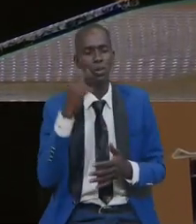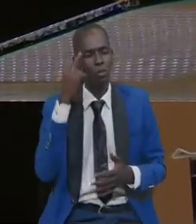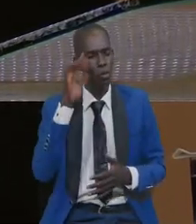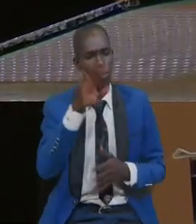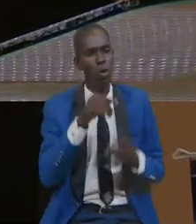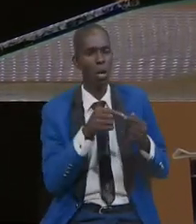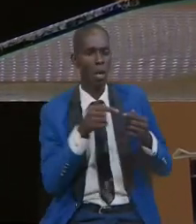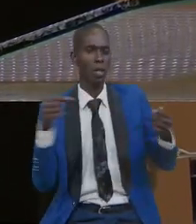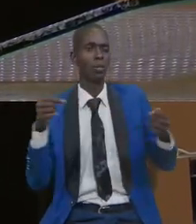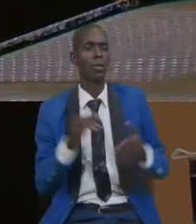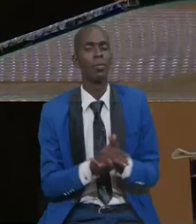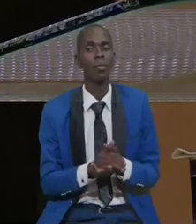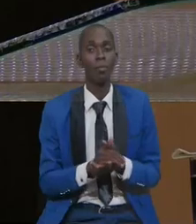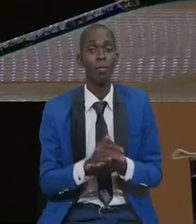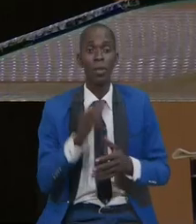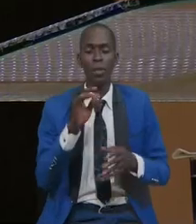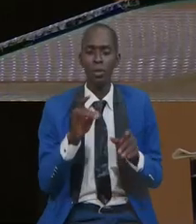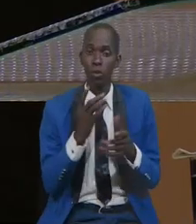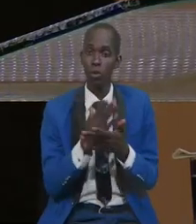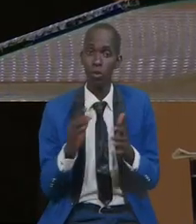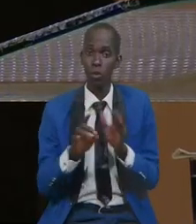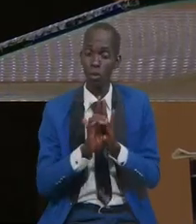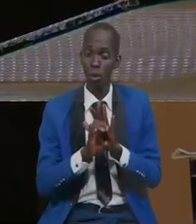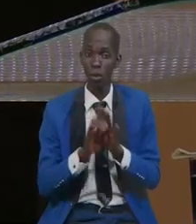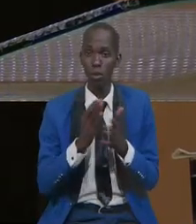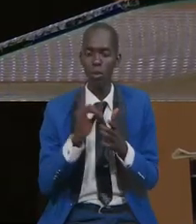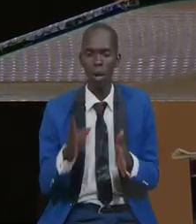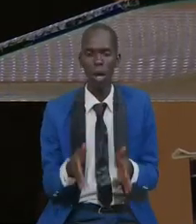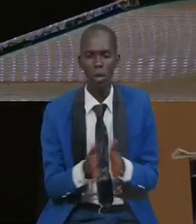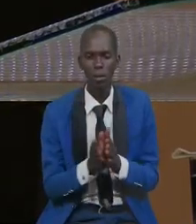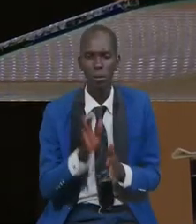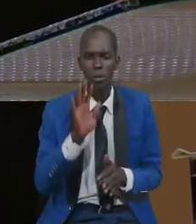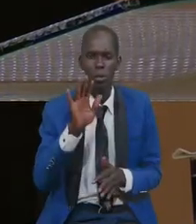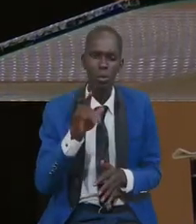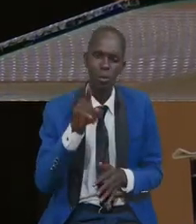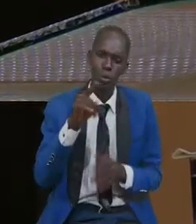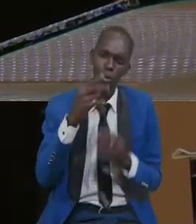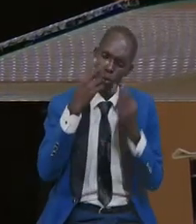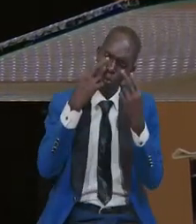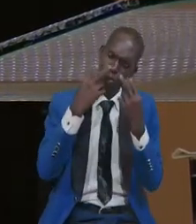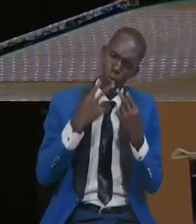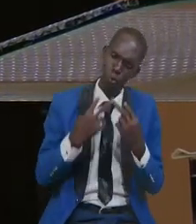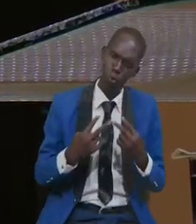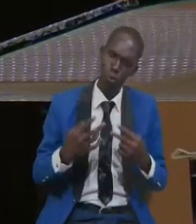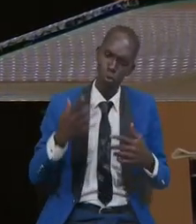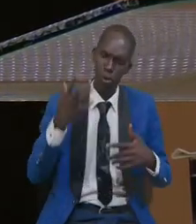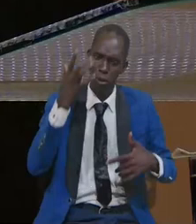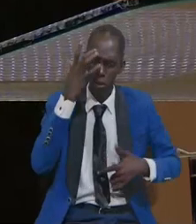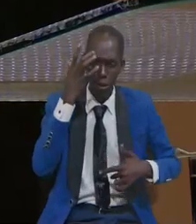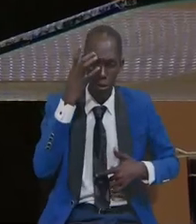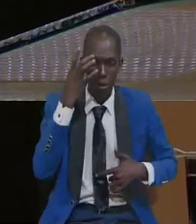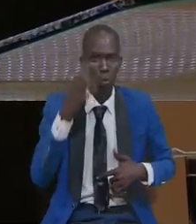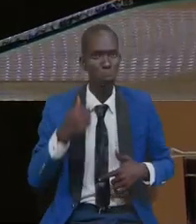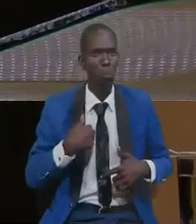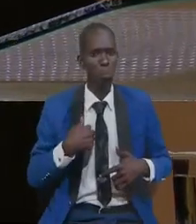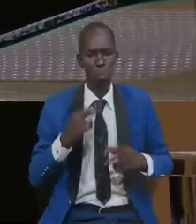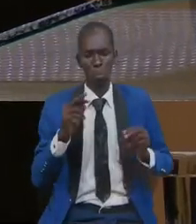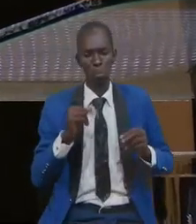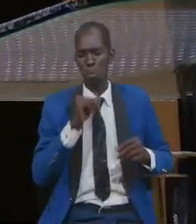de ta voix, je vois que tu es malade. Es-tu malade ? Il dit non. Je ne suis pas anodin. Et on dit quoi? C'est mon ennemi qui est